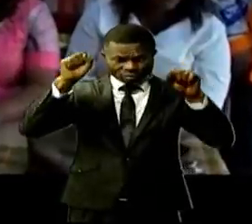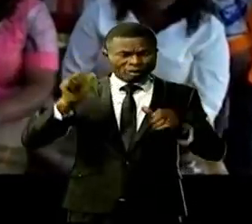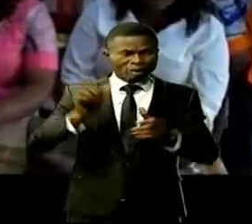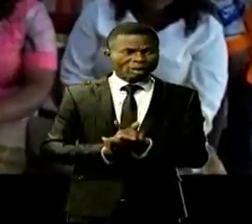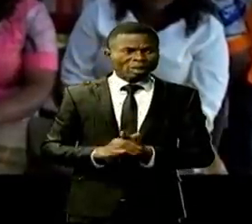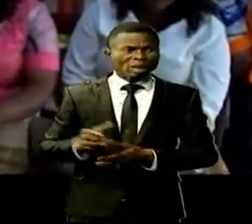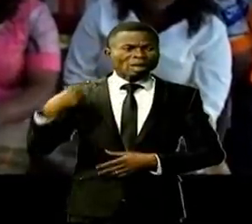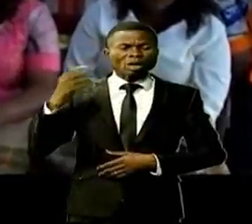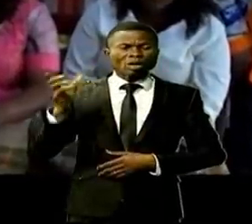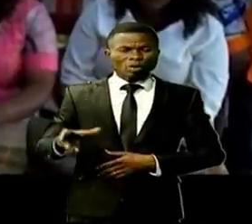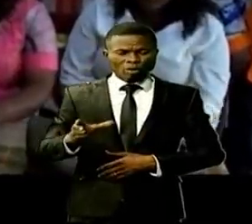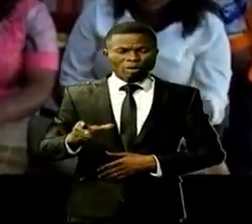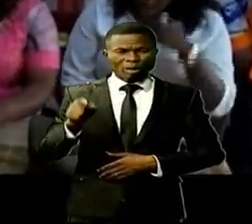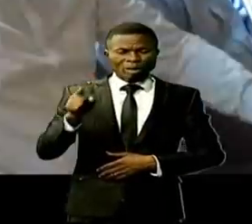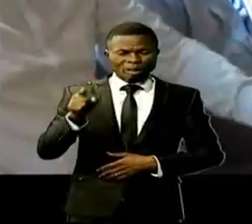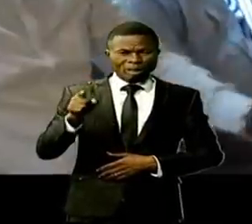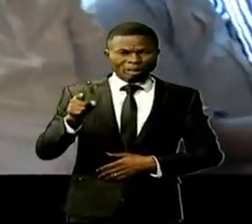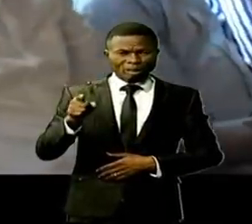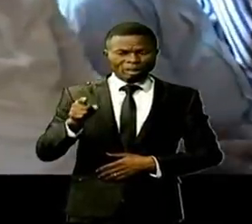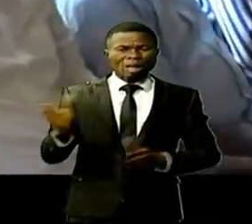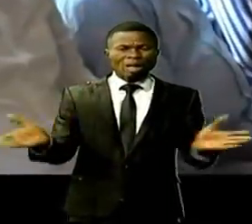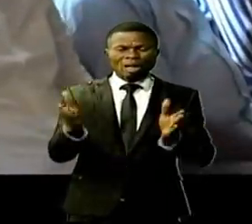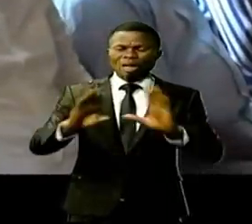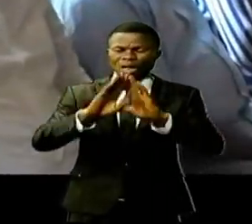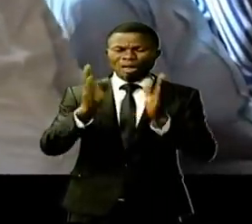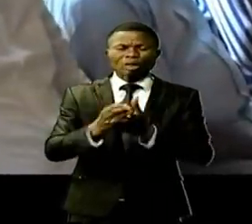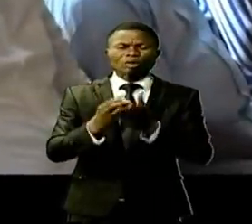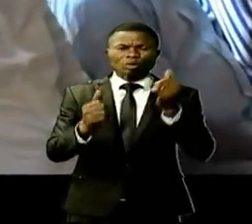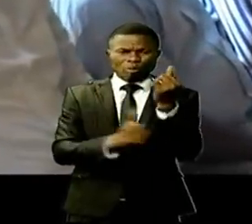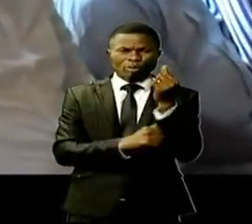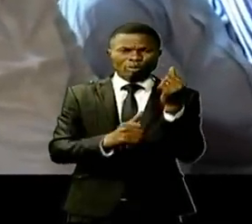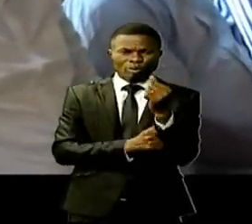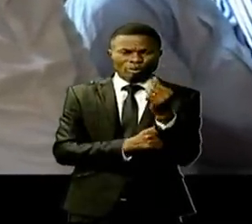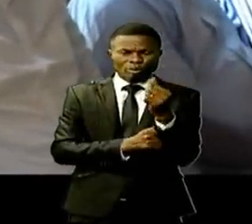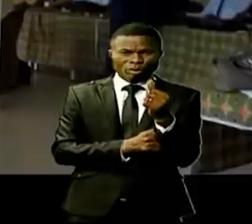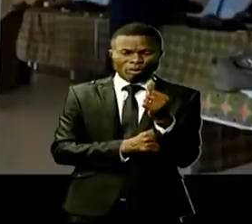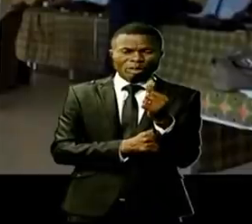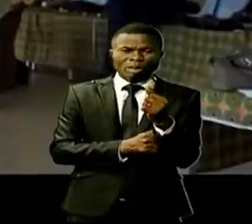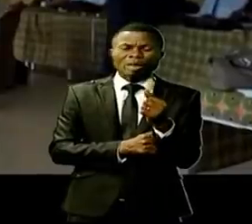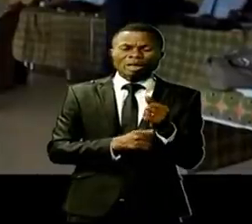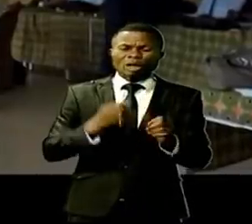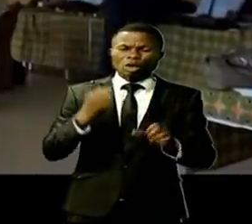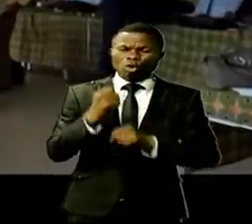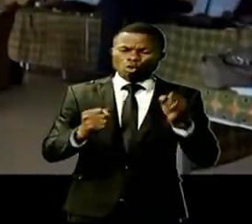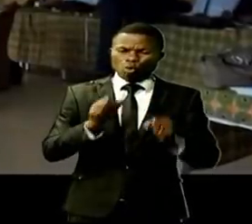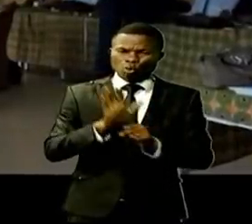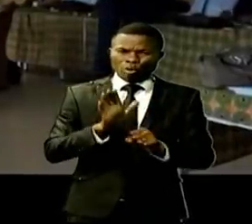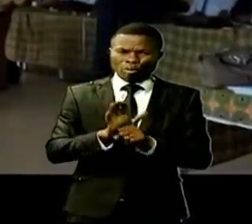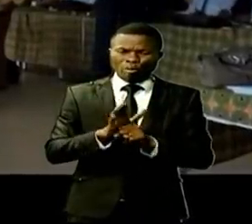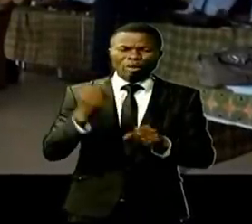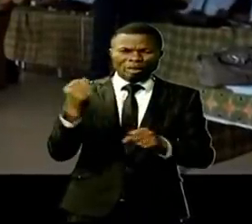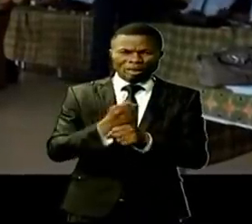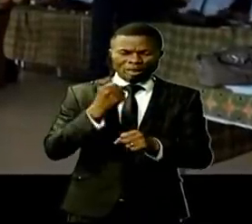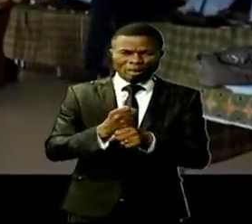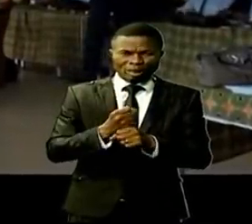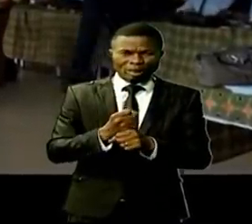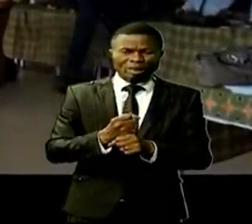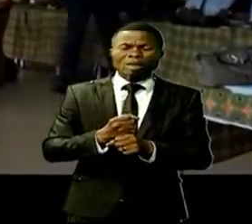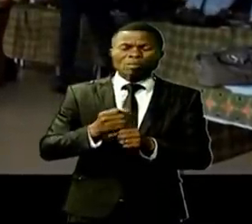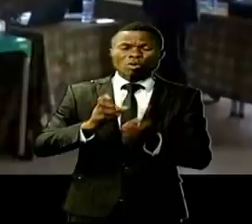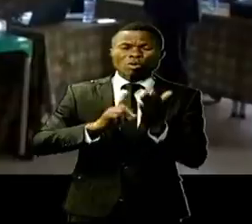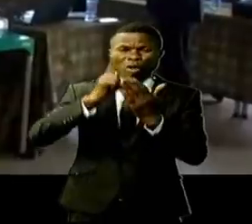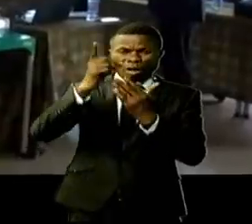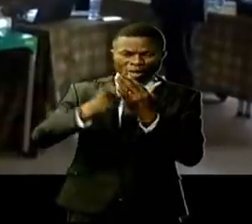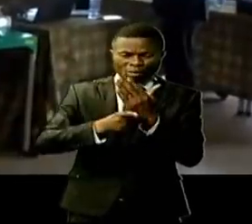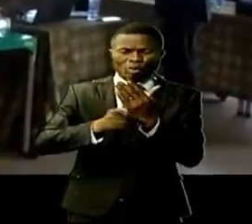provincial, Pancras Bongokoy, a exhorté le participant à faire preuve d'assiduité dans le travail pour matérialiser